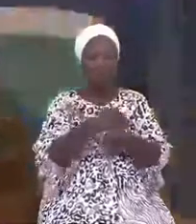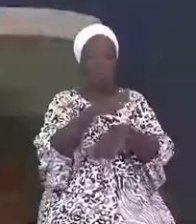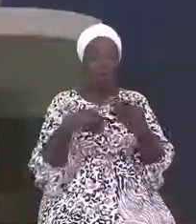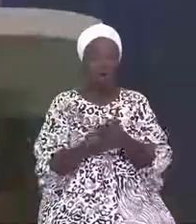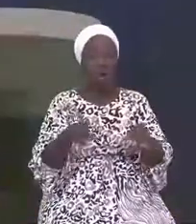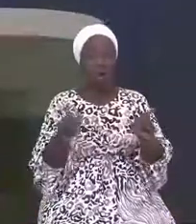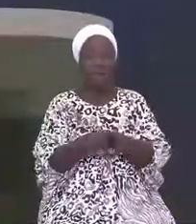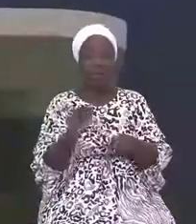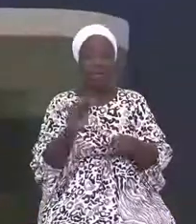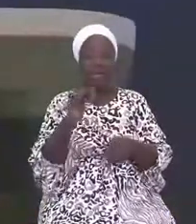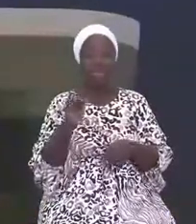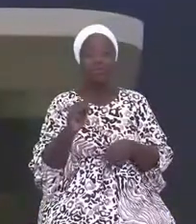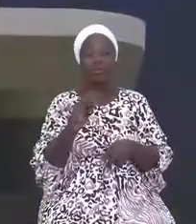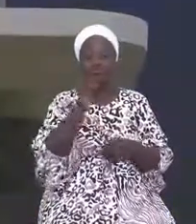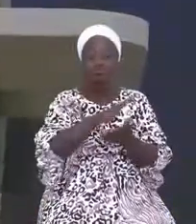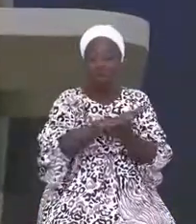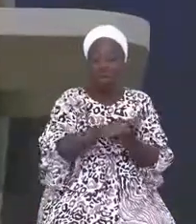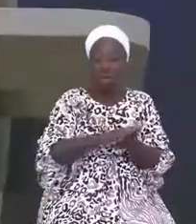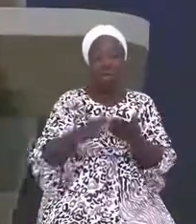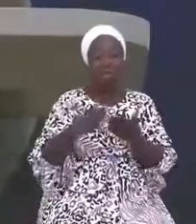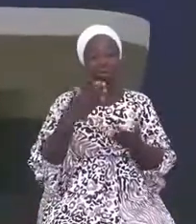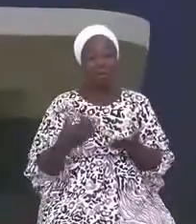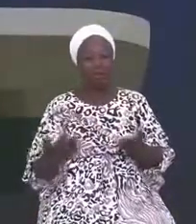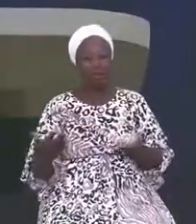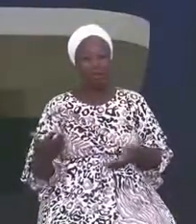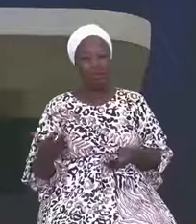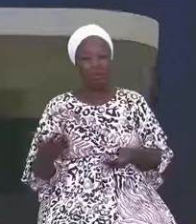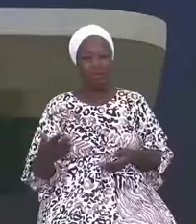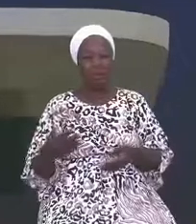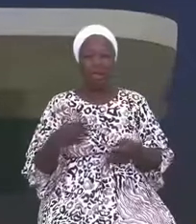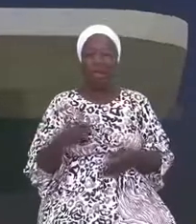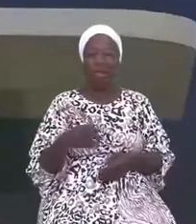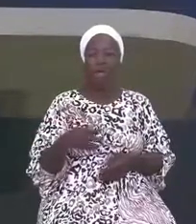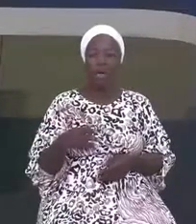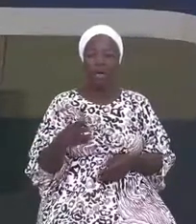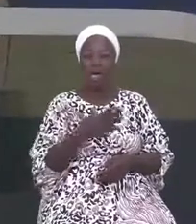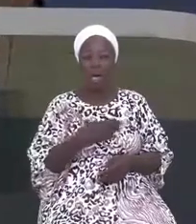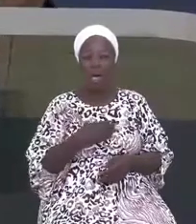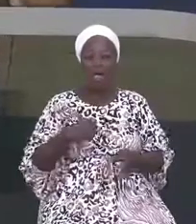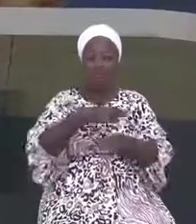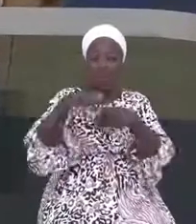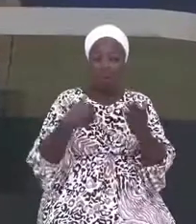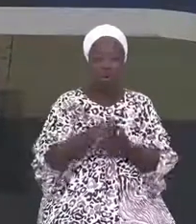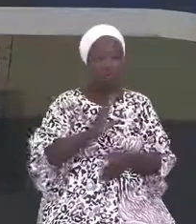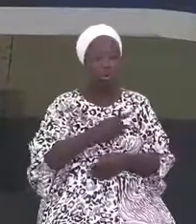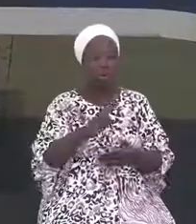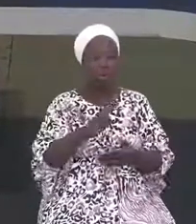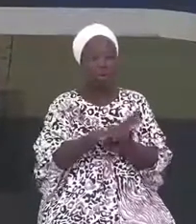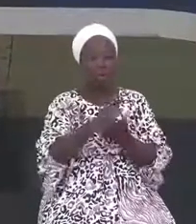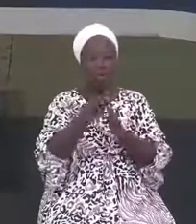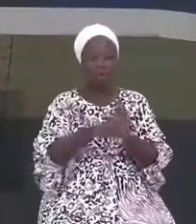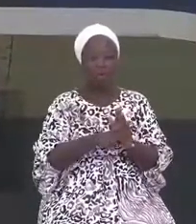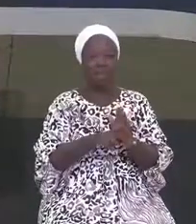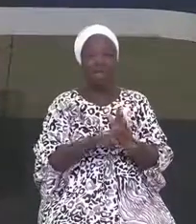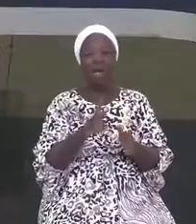Nous sommes, verset 5, nous sommes tous comme des impurs. Ésaïe 64, 5, et toute notre justice est comme un vêtement